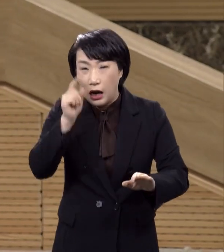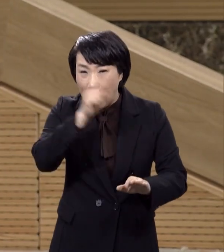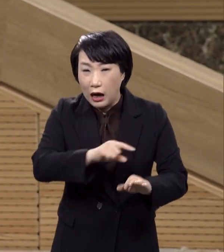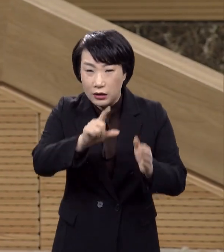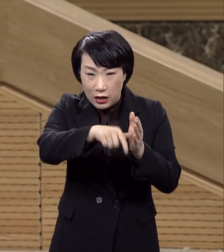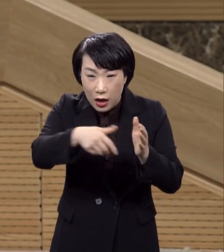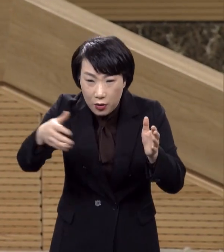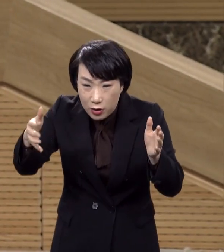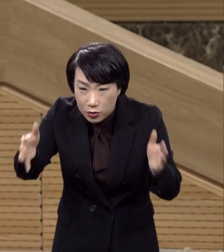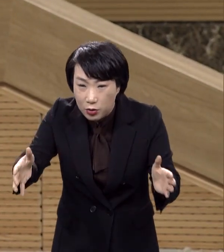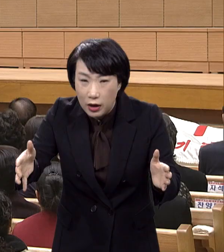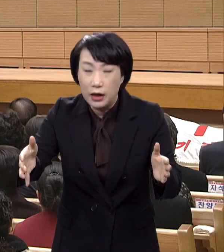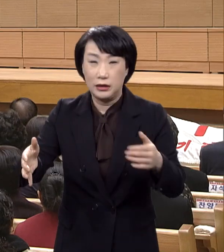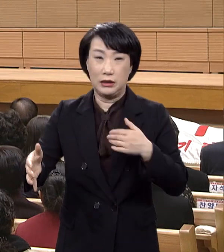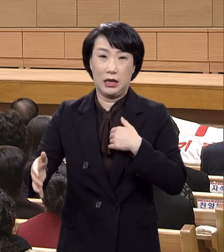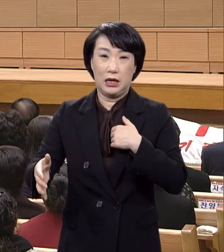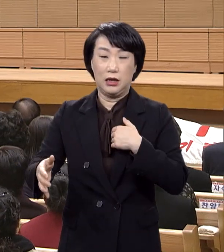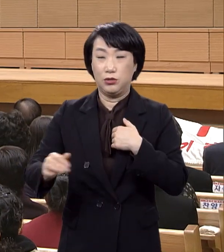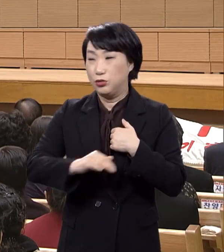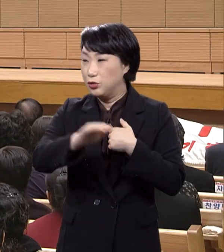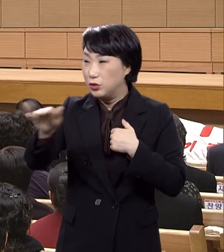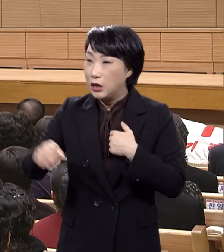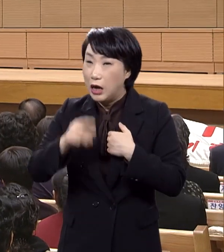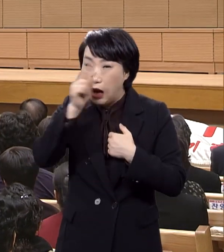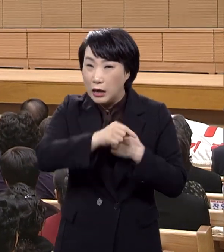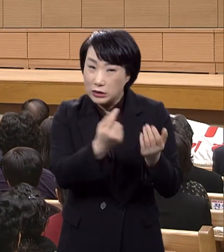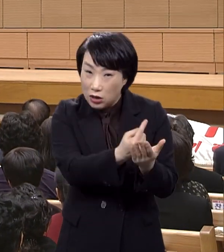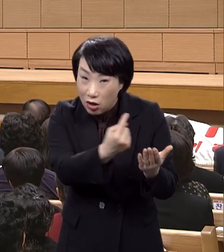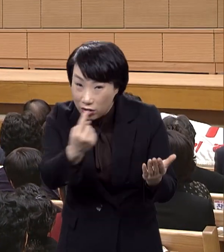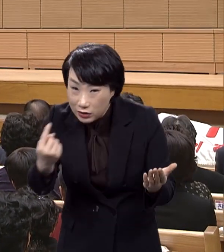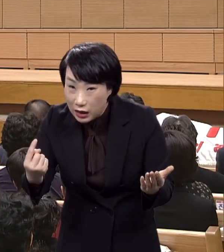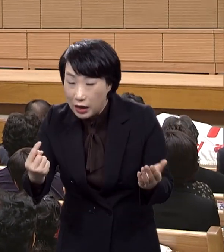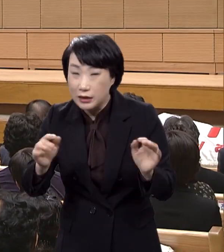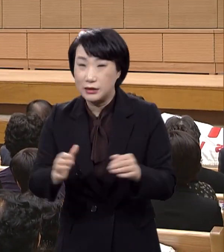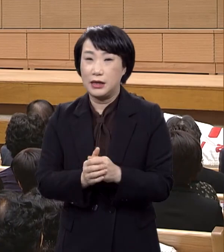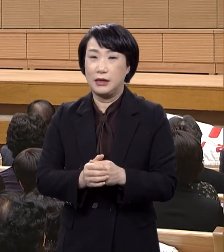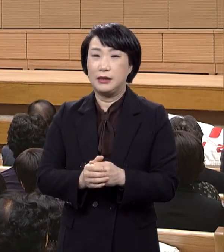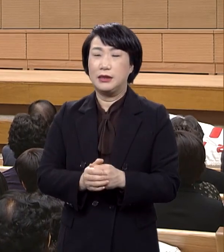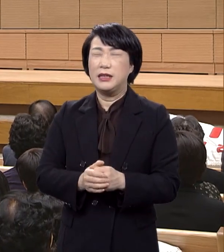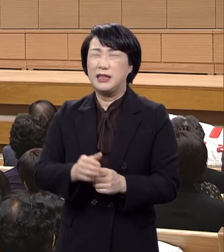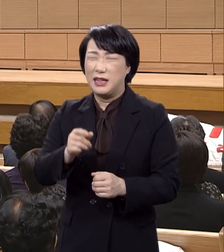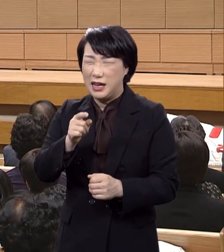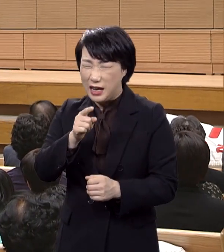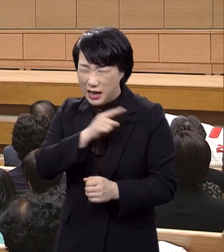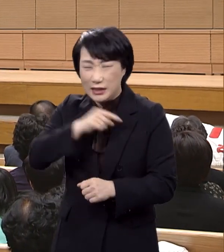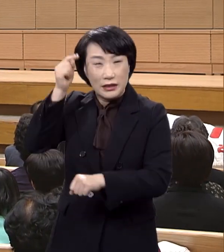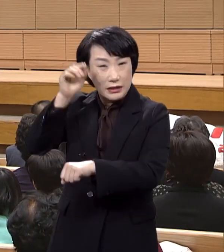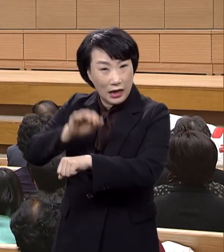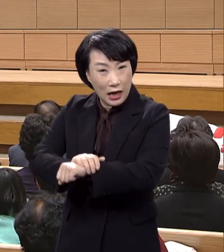악한 세월 속에서 우리는 악을 떠나서 가장 지혜롭게